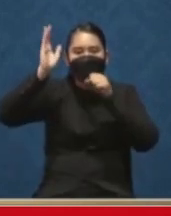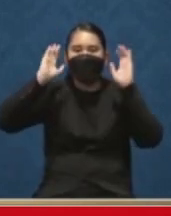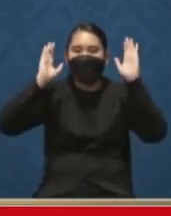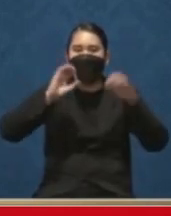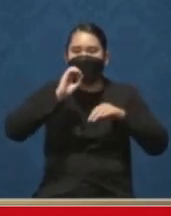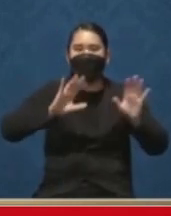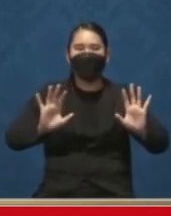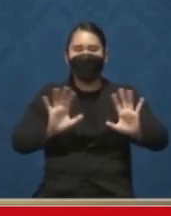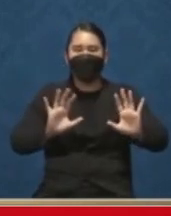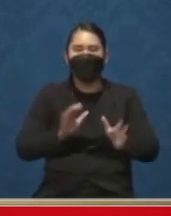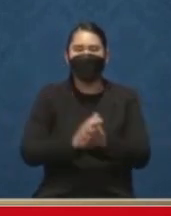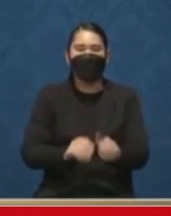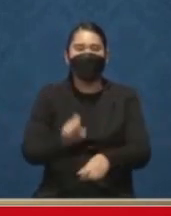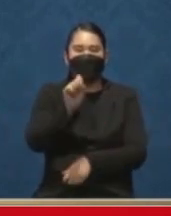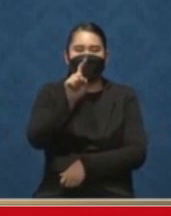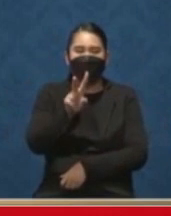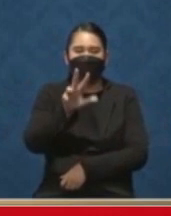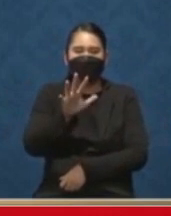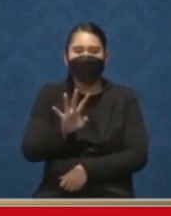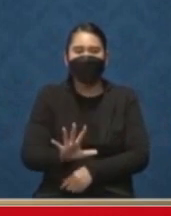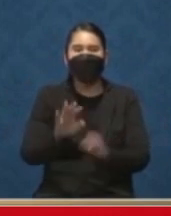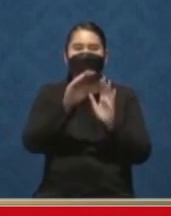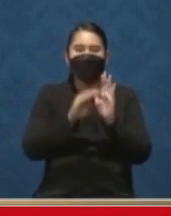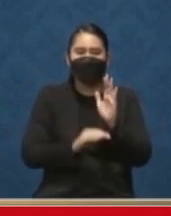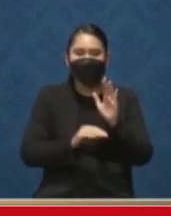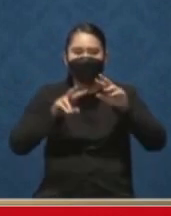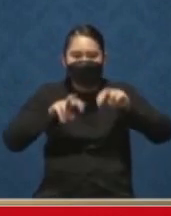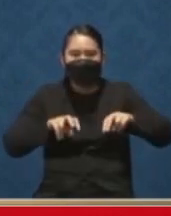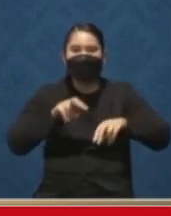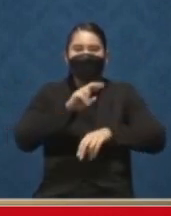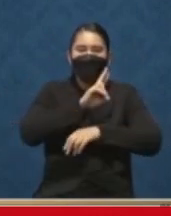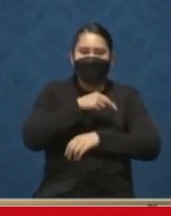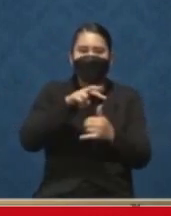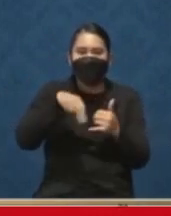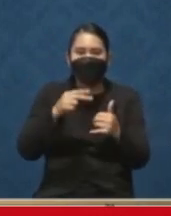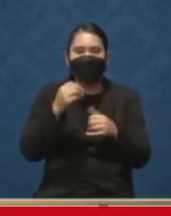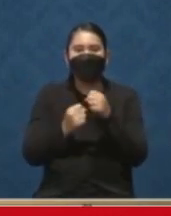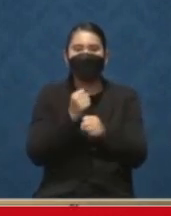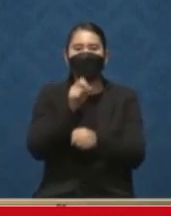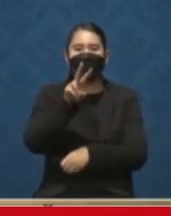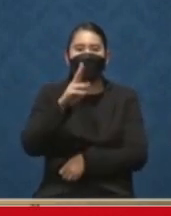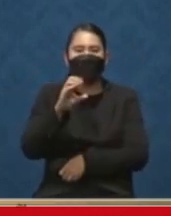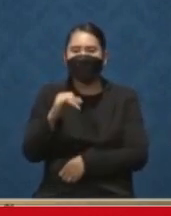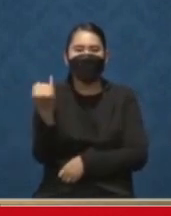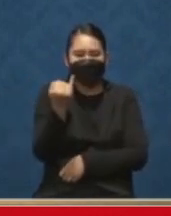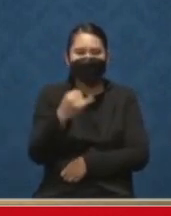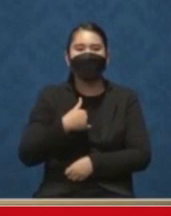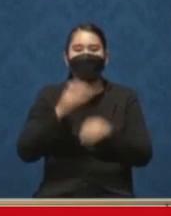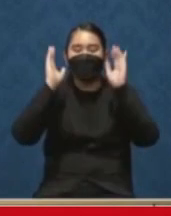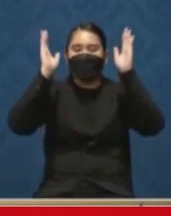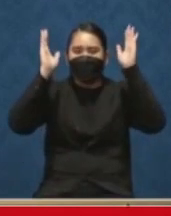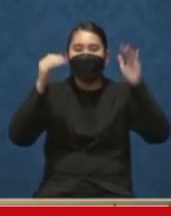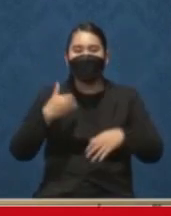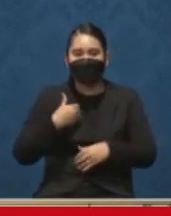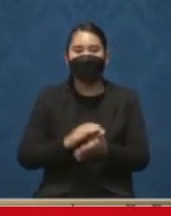ก็รณรงค์ไม่ให้รับเพราะ1 2 3 4 5กระบวนการการศึกษากระบวนการการรักษาพยาบาลในรัฐธรรมนูญ60มันไม่ดีเ